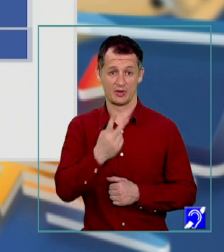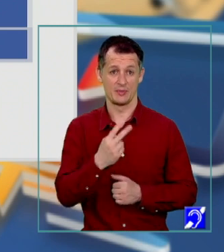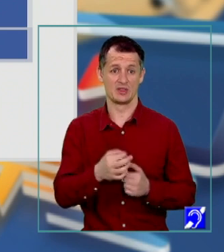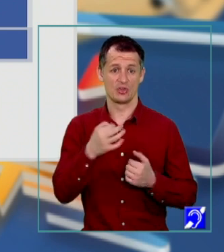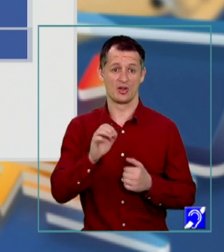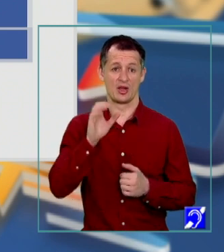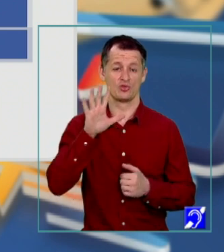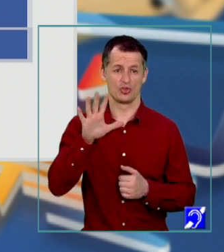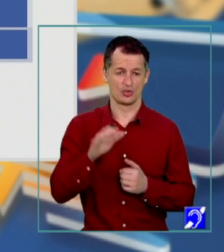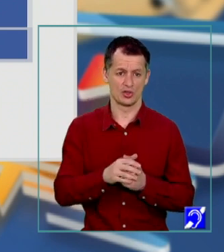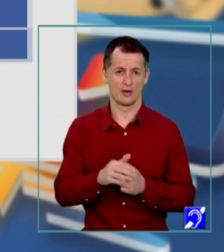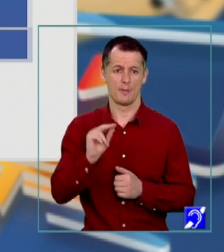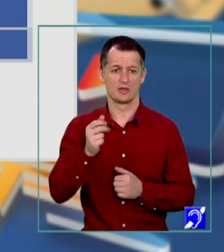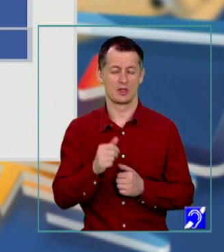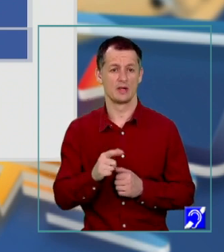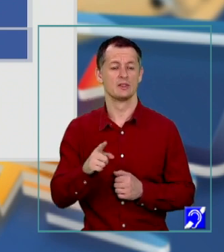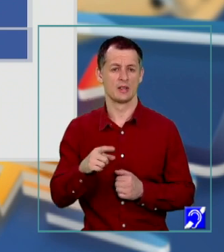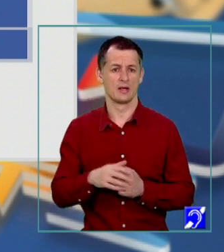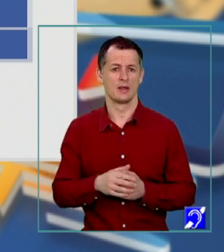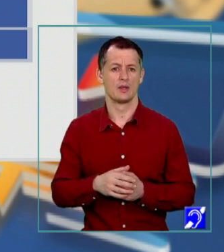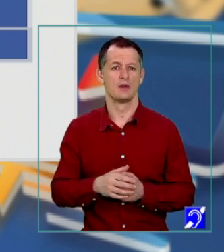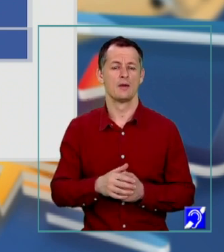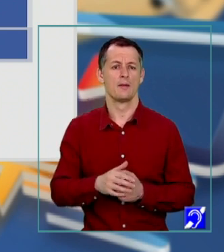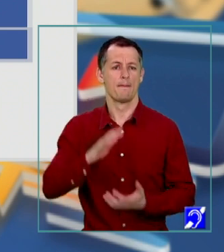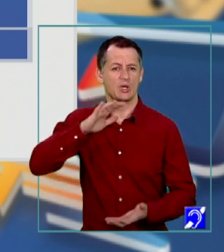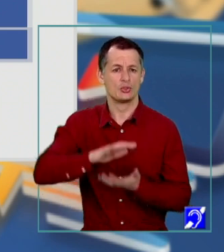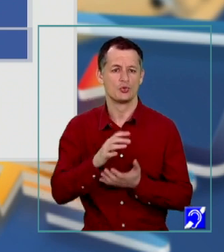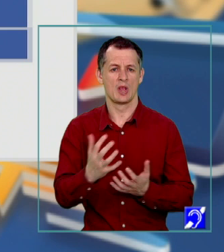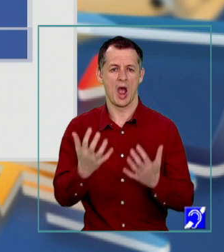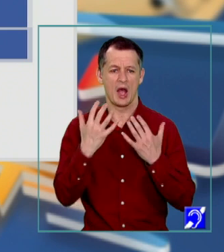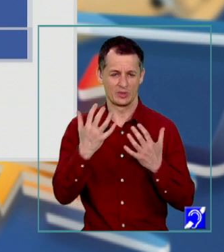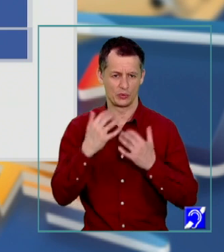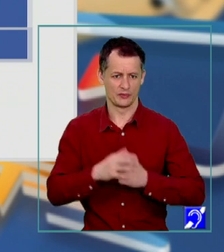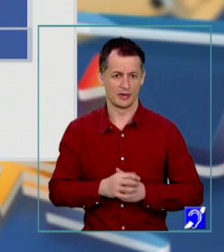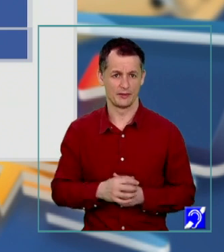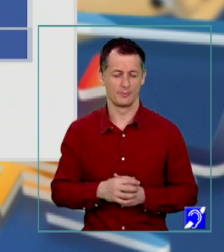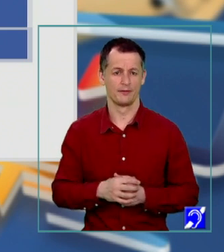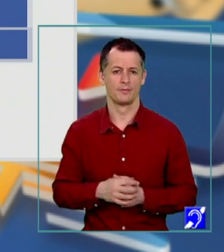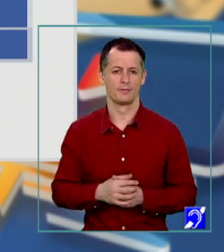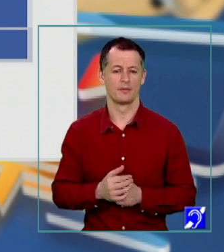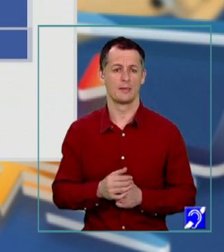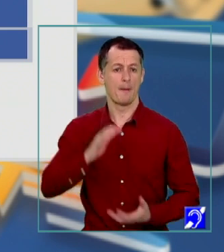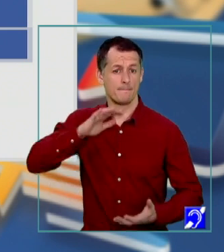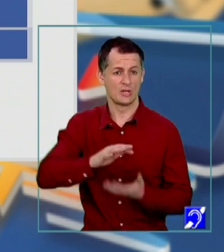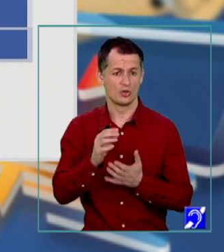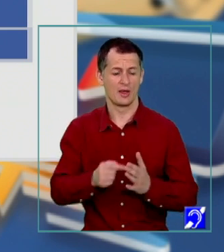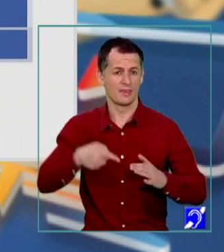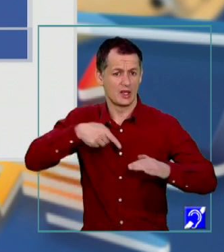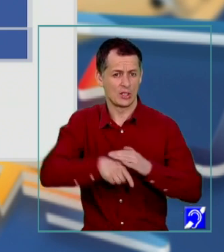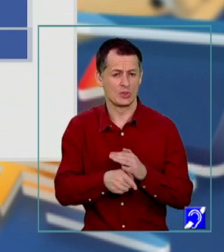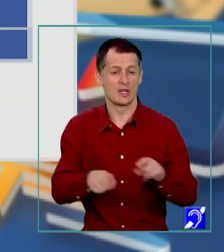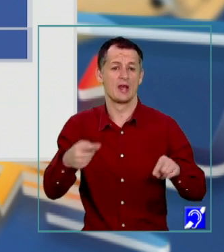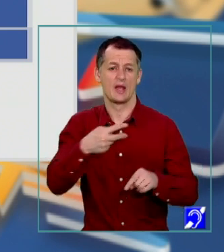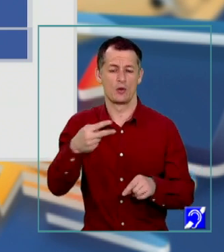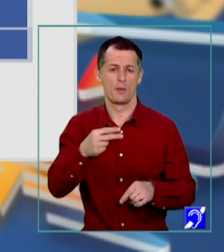pascali este valoarea presiunii atmosferice. Pistonul, practic, fiind mobil, presiunea din interior este egală cu presiunea